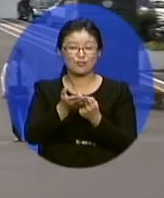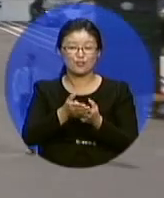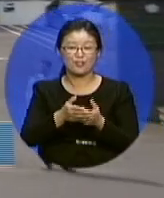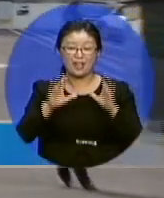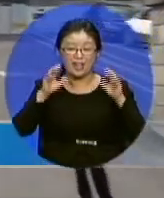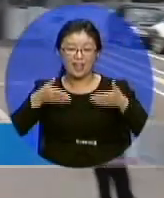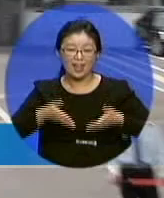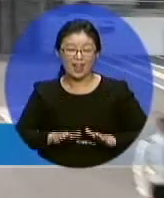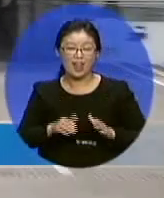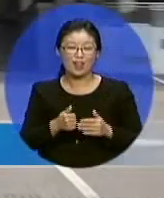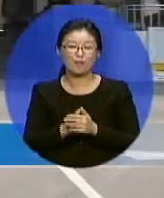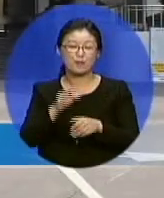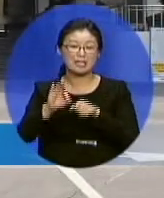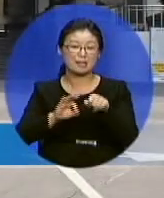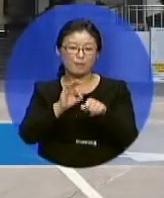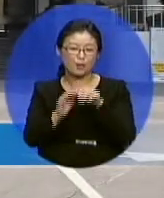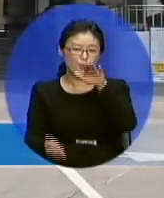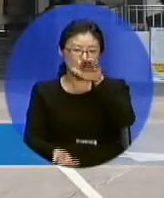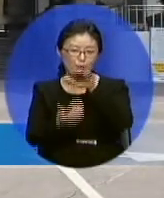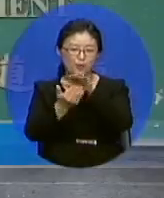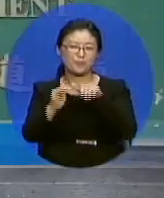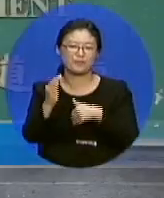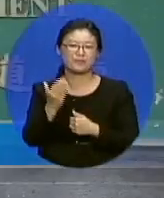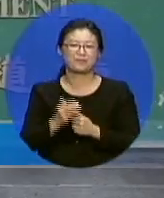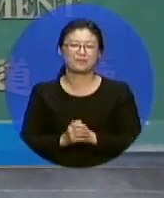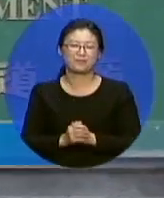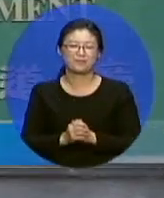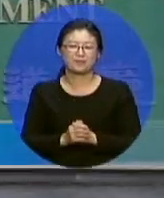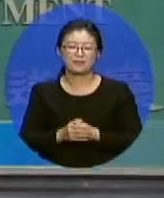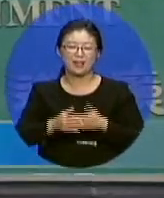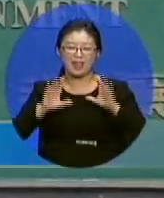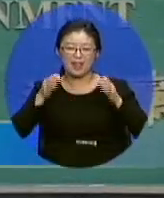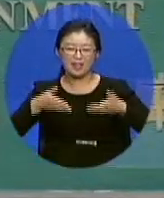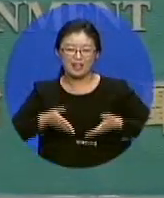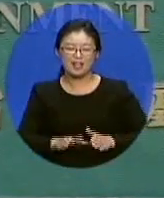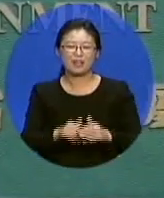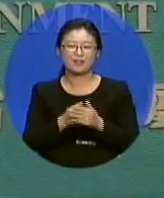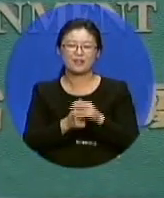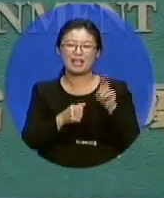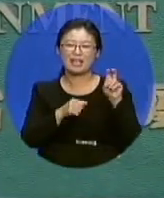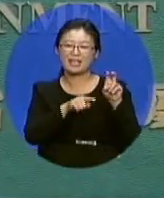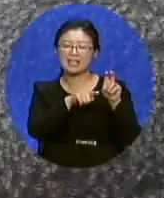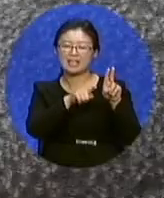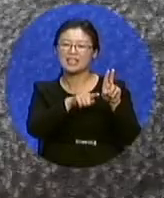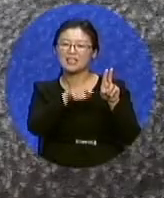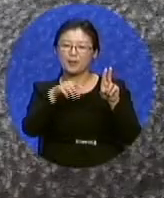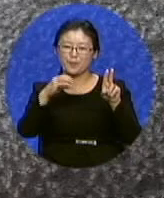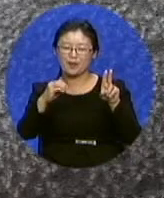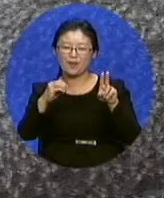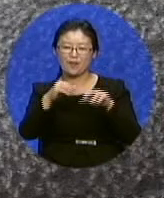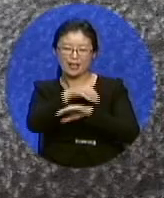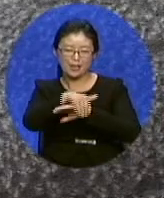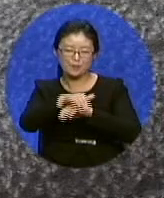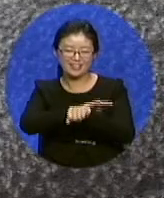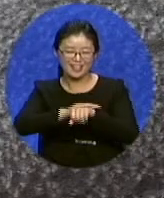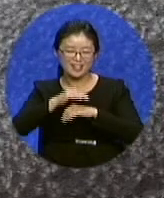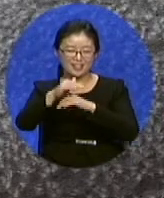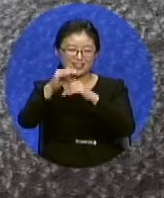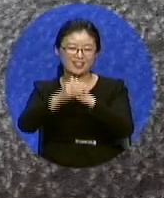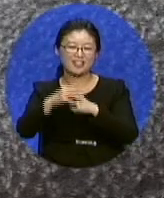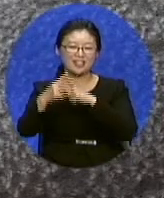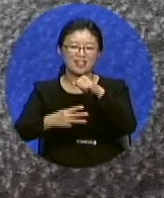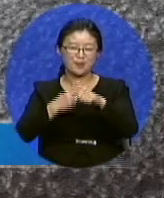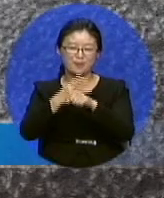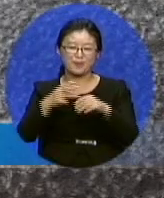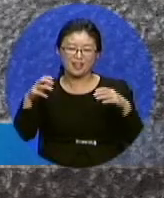최근 10년 만에 최고치를 기록했습니다. 출산율 2.0 제주 플랜을 착실하게 이행한 결과 최근 3년간